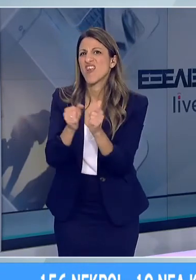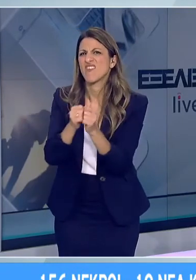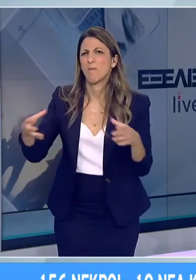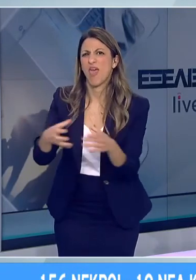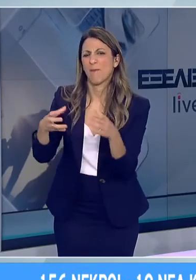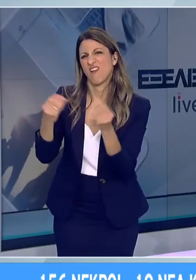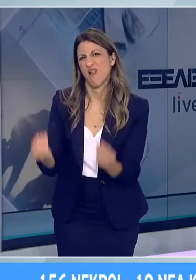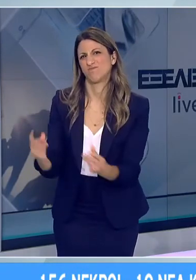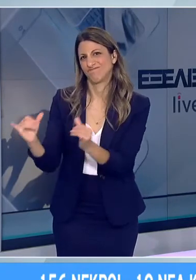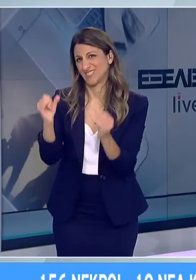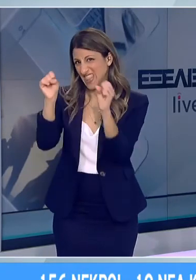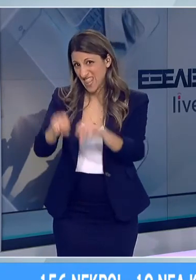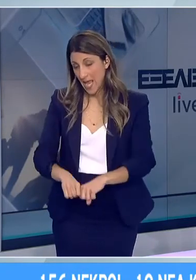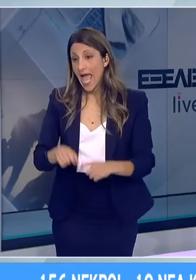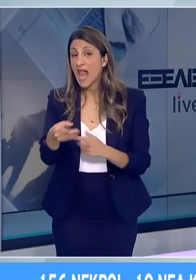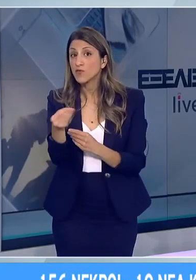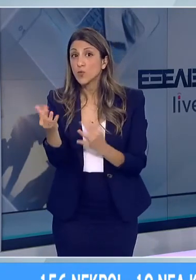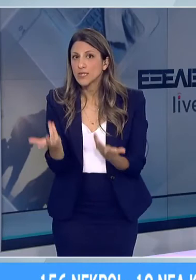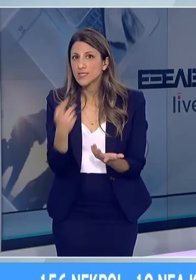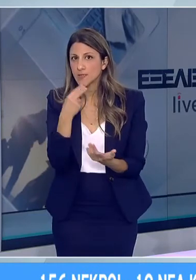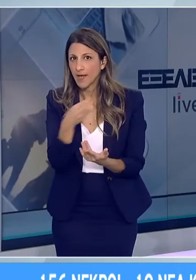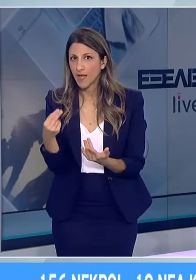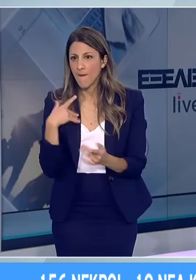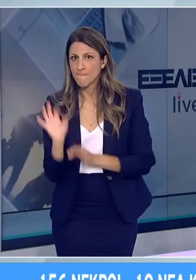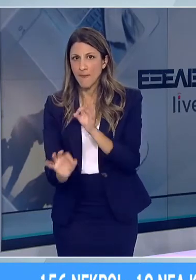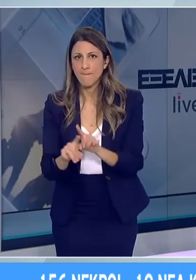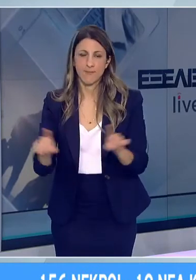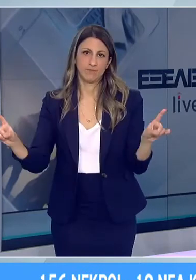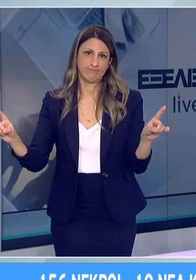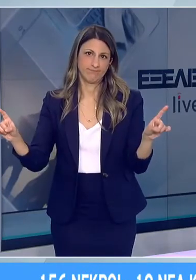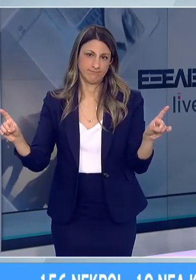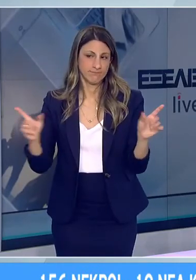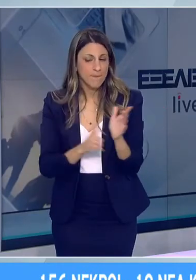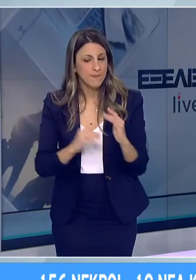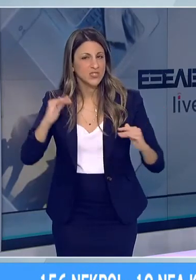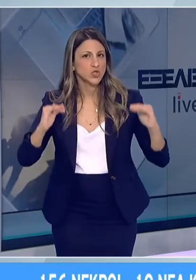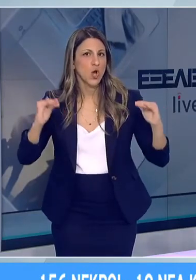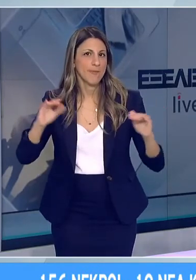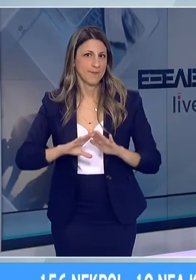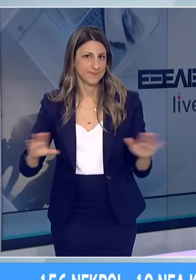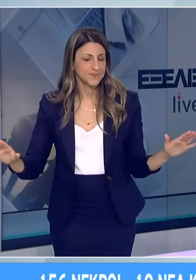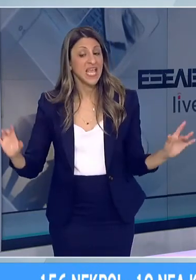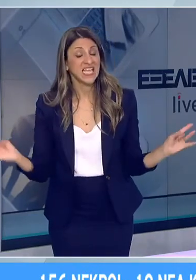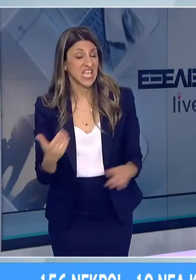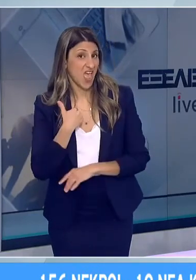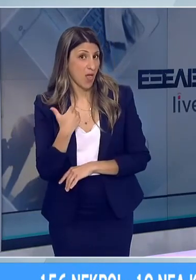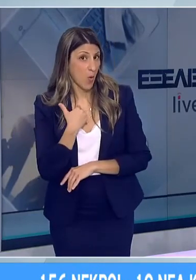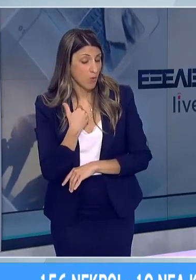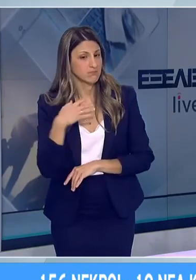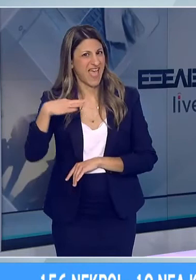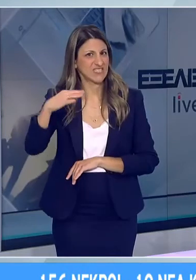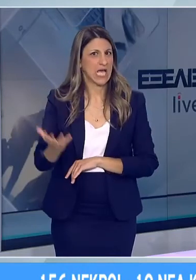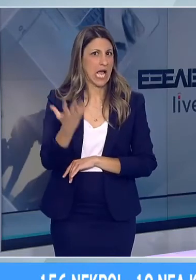εφόσον κινδυνεύει λιγότερο, αλλά δεν θέλουμε με αυτόν τον τρόπο να αυξήσουμε τον κίνδυνο για μια ευπαθή ομάδα που είναι στο σπίτι. Άρα, ναι, αν ήμουν εγώ σε κάποια από αυτές τις